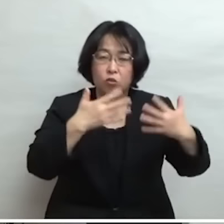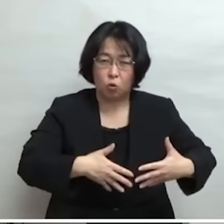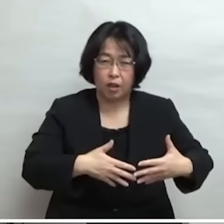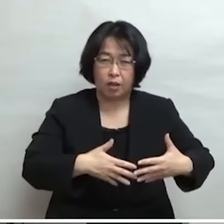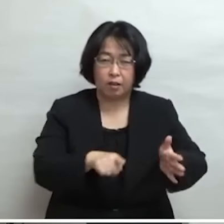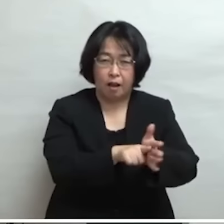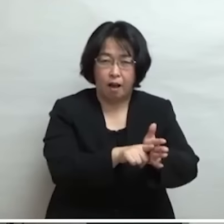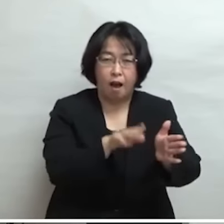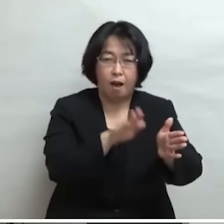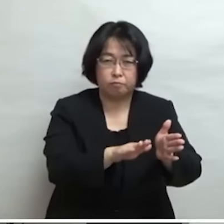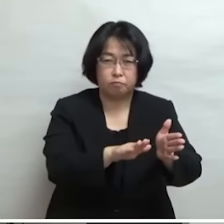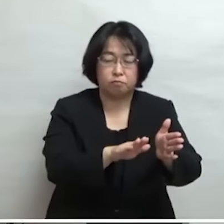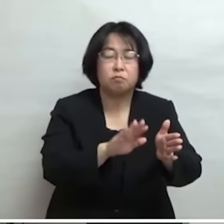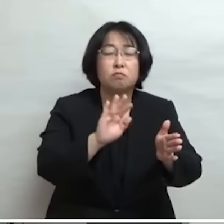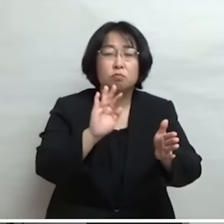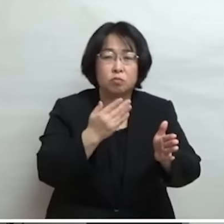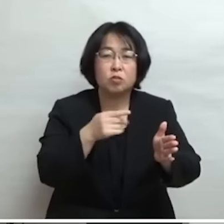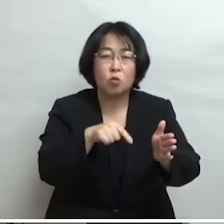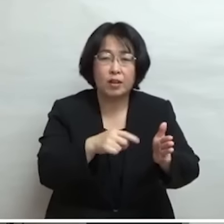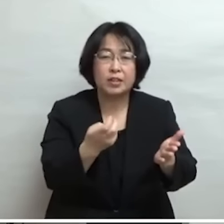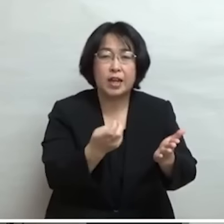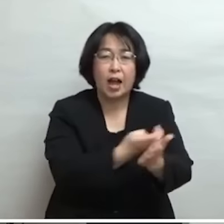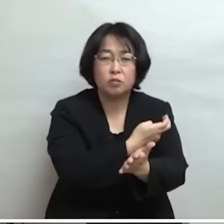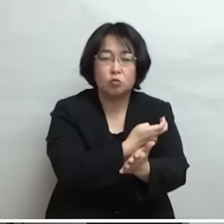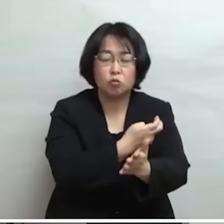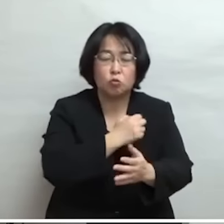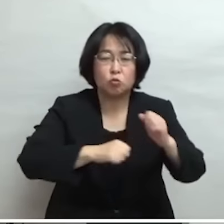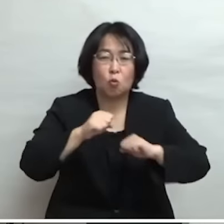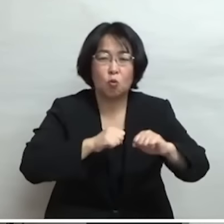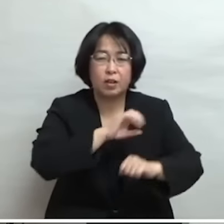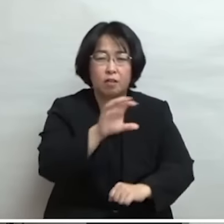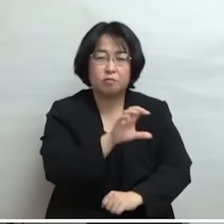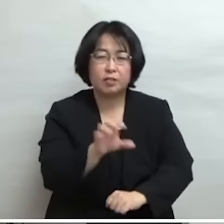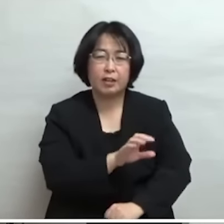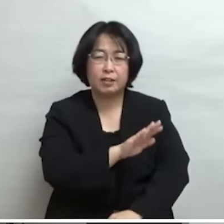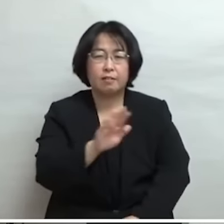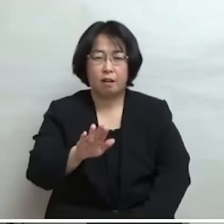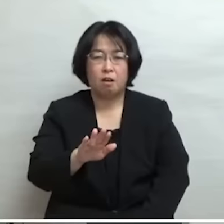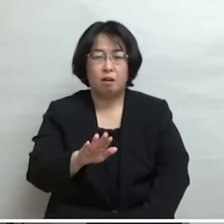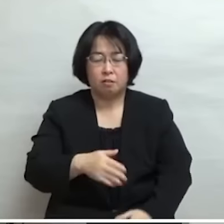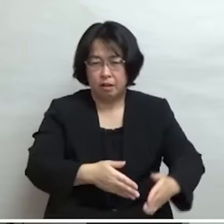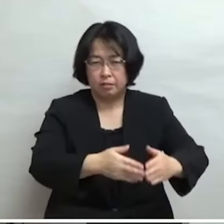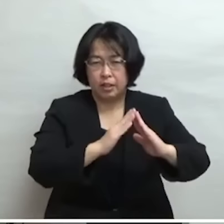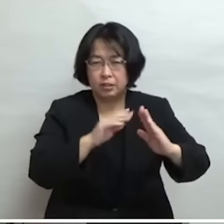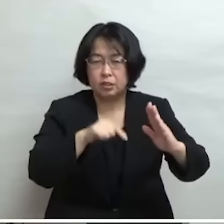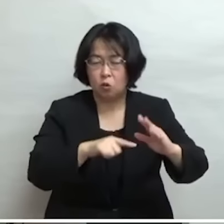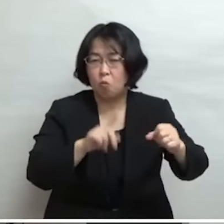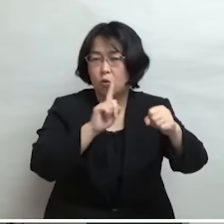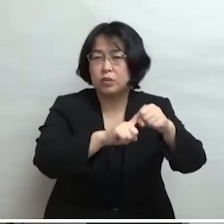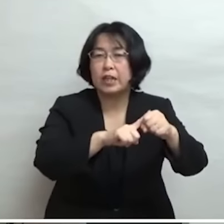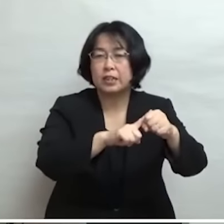かわらず、それに違反する行為がですね繰り返し行われて、まあこの設置目的が